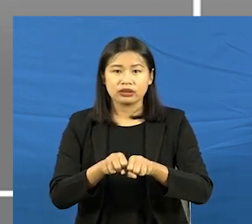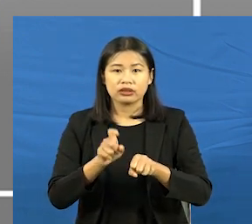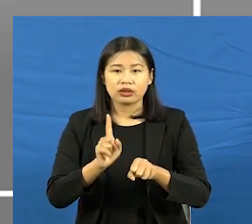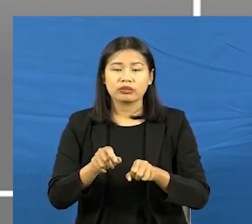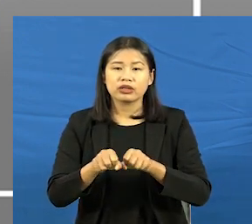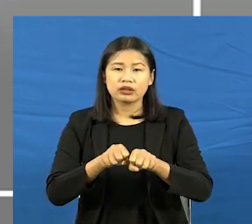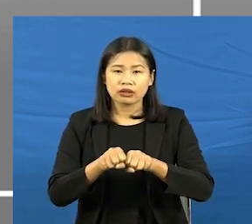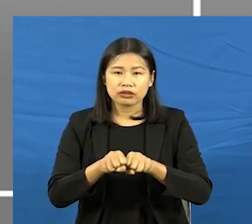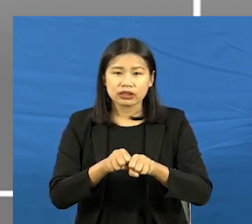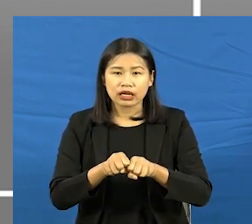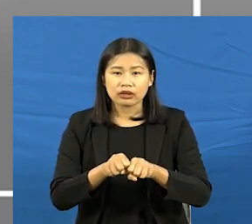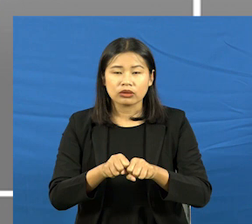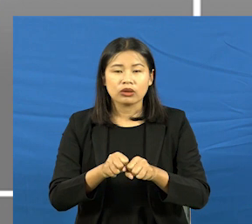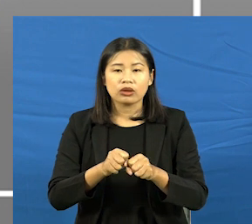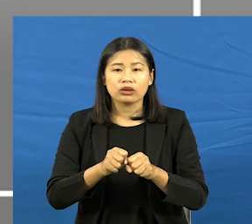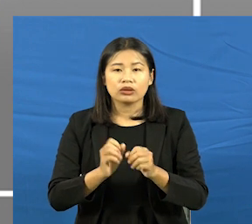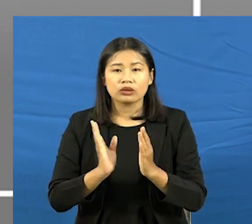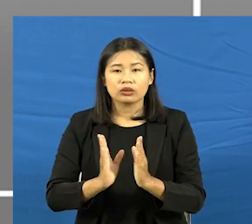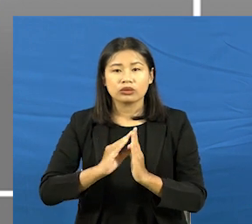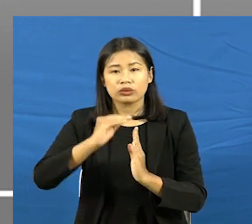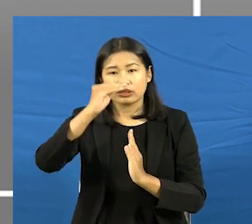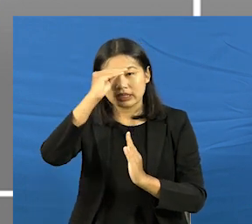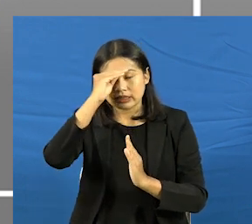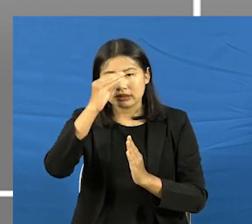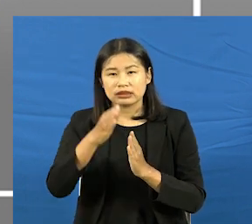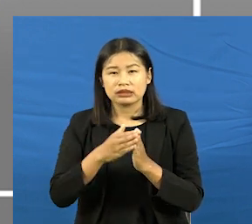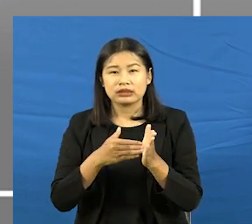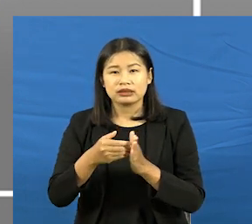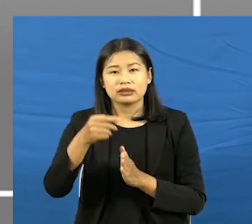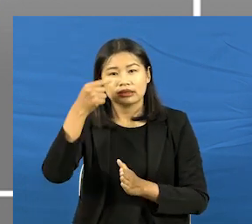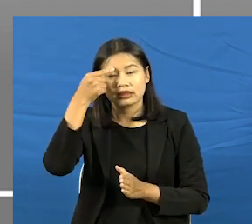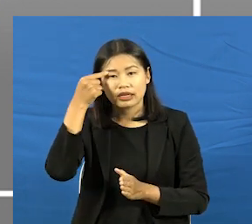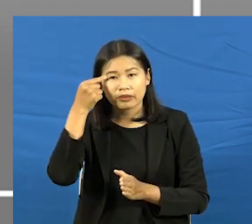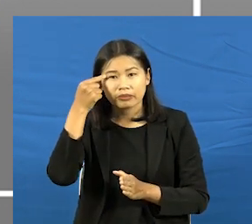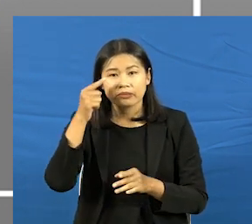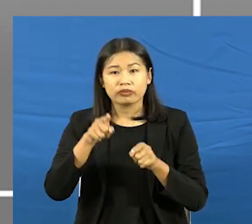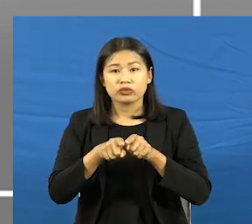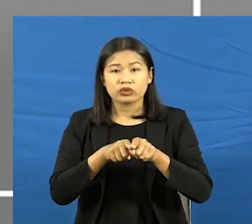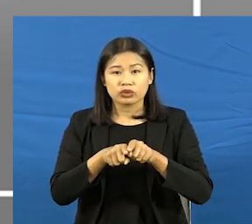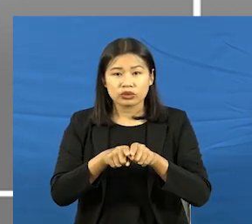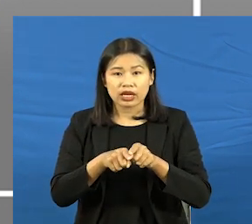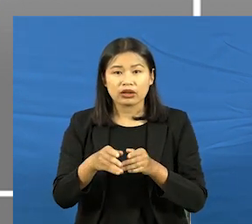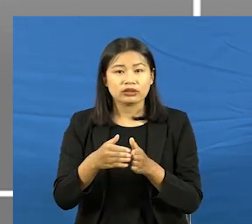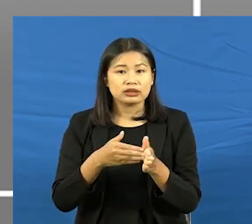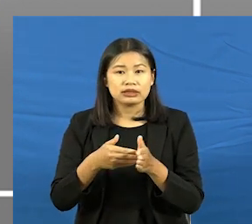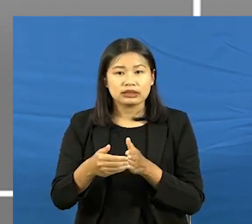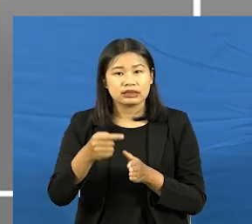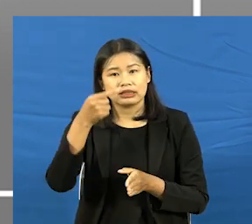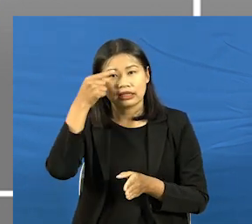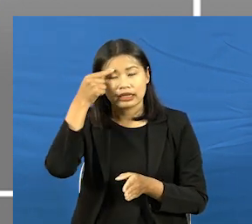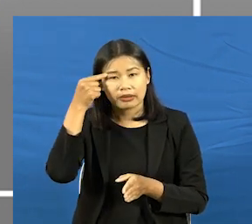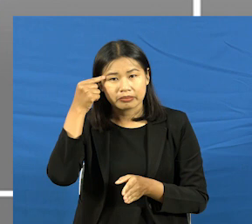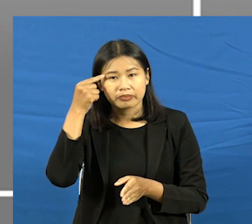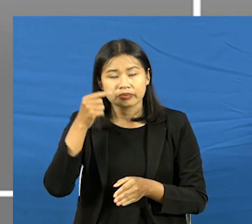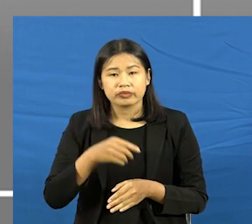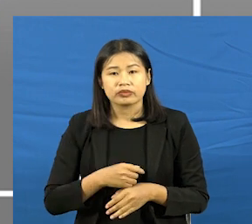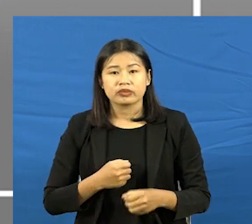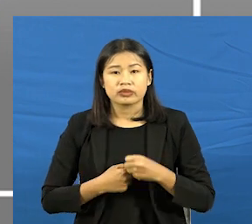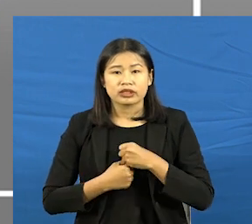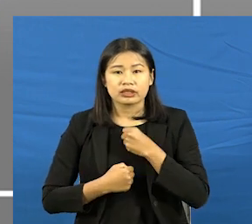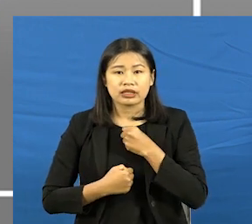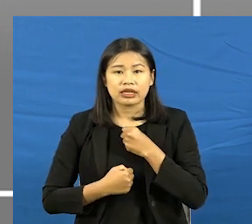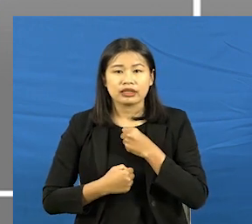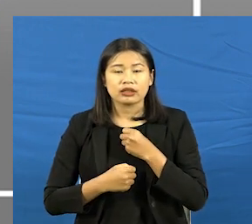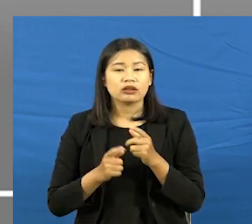ก็เป็นรองเท้าหนังหรือว่ารองเท้าผ้าใบหุ้มส้นสีดำนะครับแล้วก็ใช้ถุงเท้าสีดำเช่นเดียวกัน